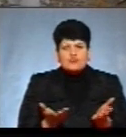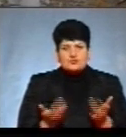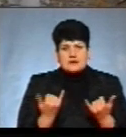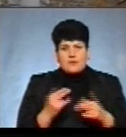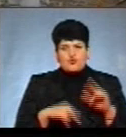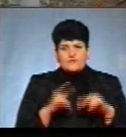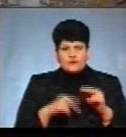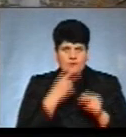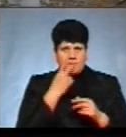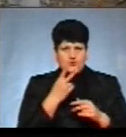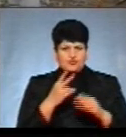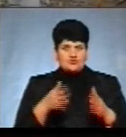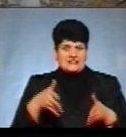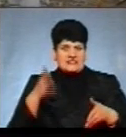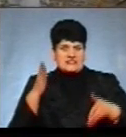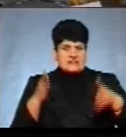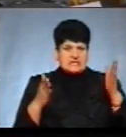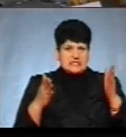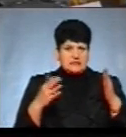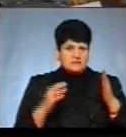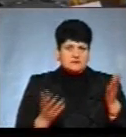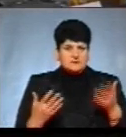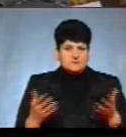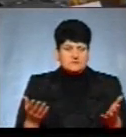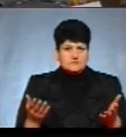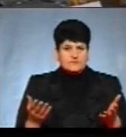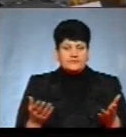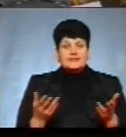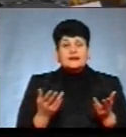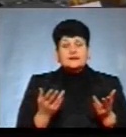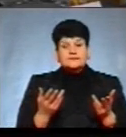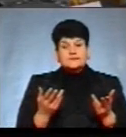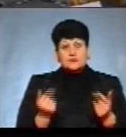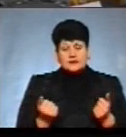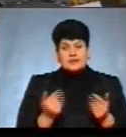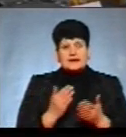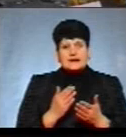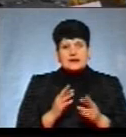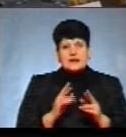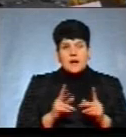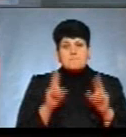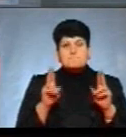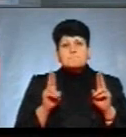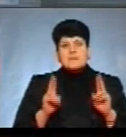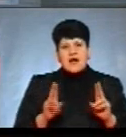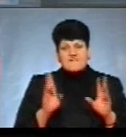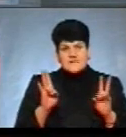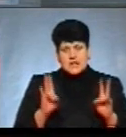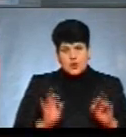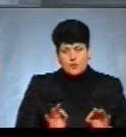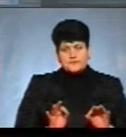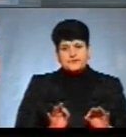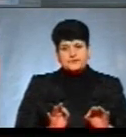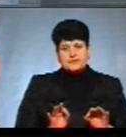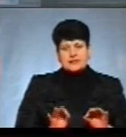зараз будівництво? Ми бачимо тут стіни зведені і основу. Так. Значить, ну, як правило, вже майже,